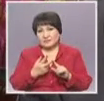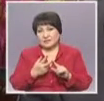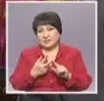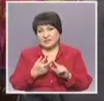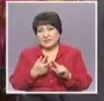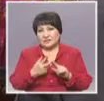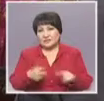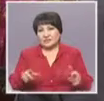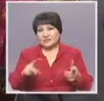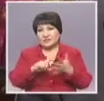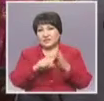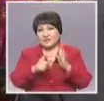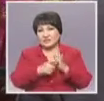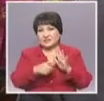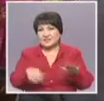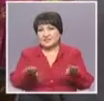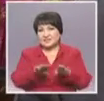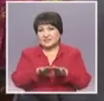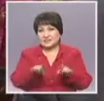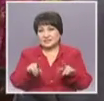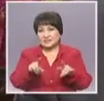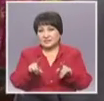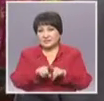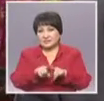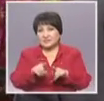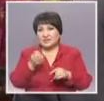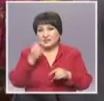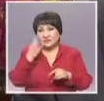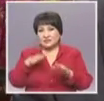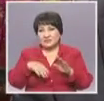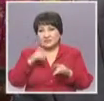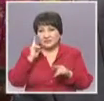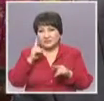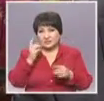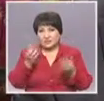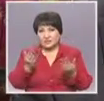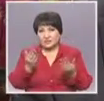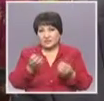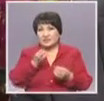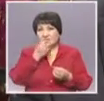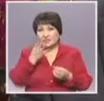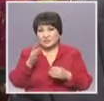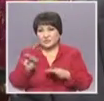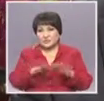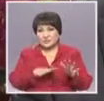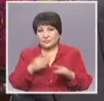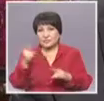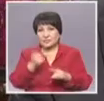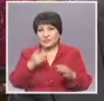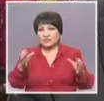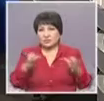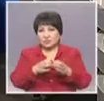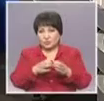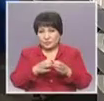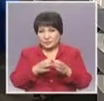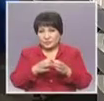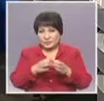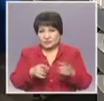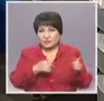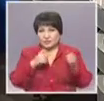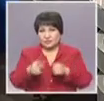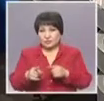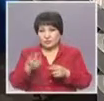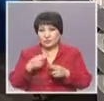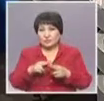сыныптағы жаңағы жарыс болып ептеліп еді. Биыл енді соның жақсы өткізгендіктен бірінші тобына көштік. Бұл не деген сөз?